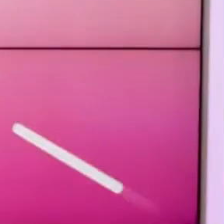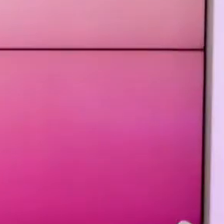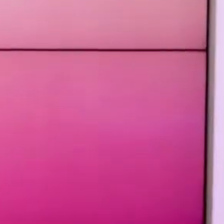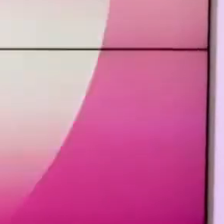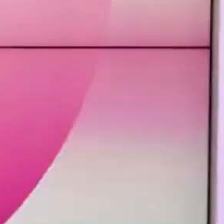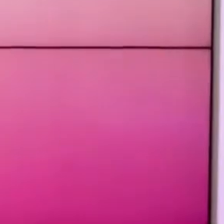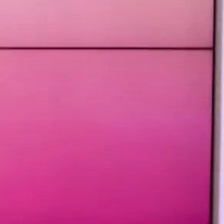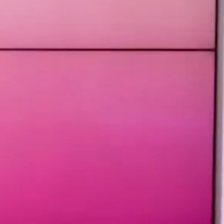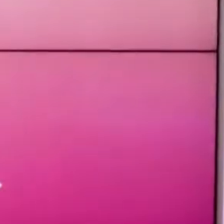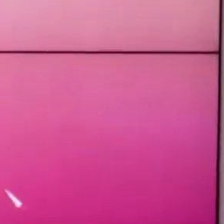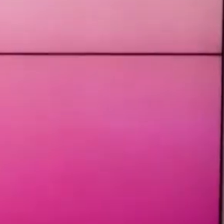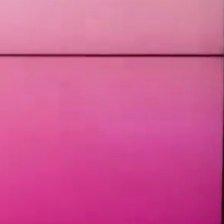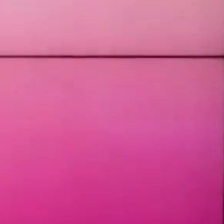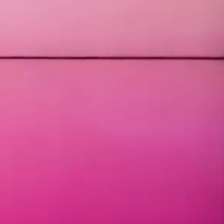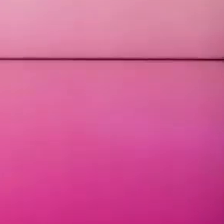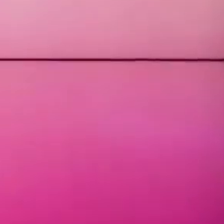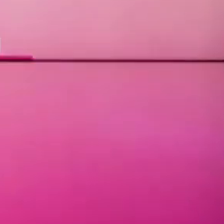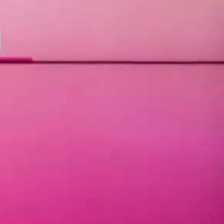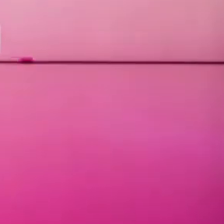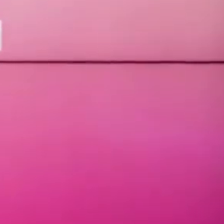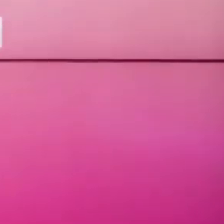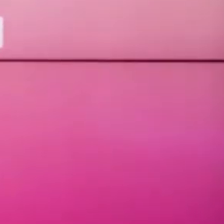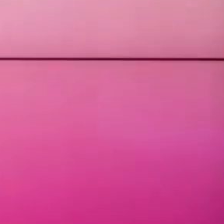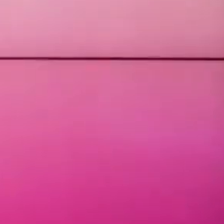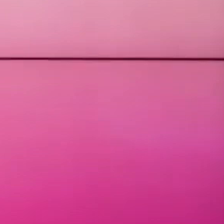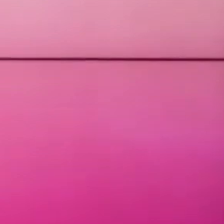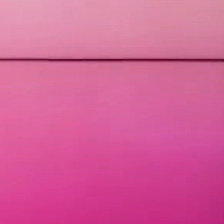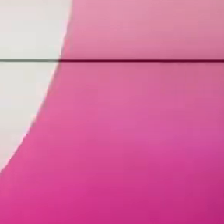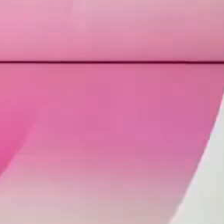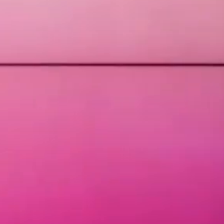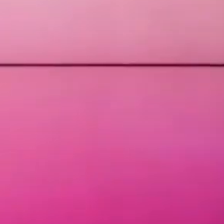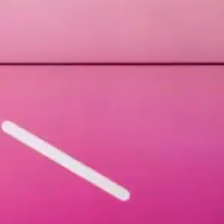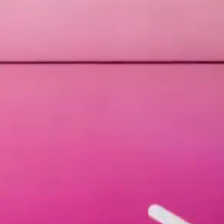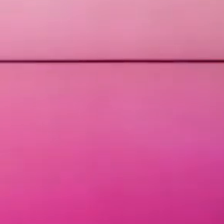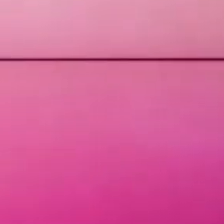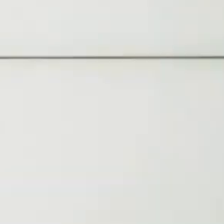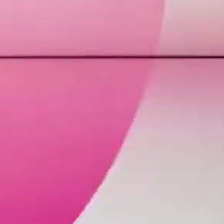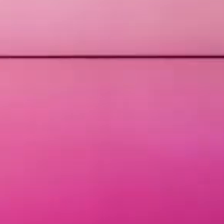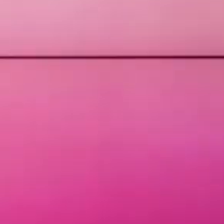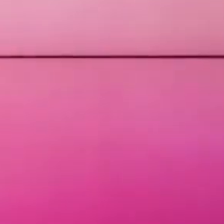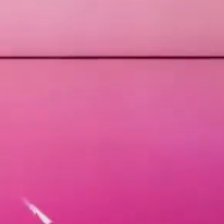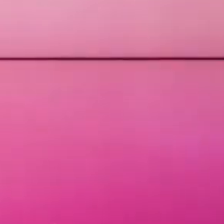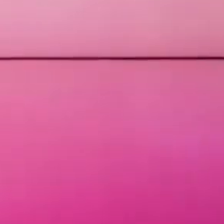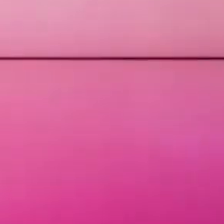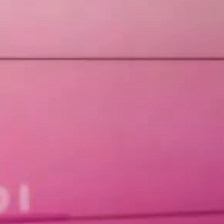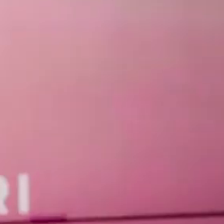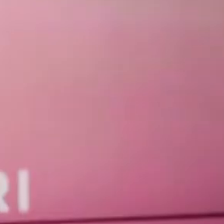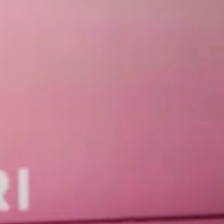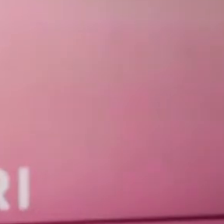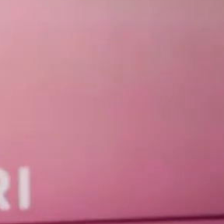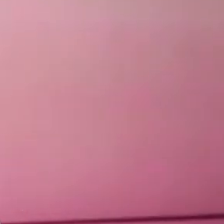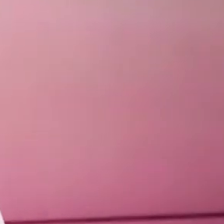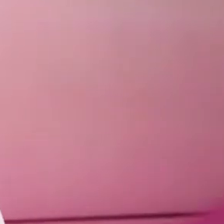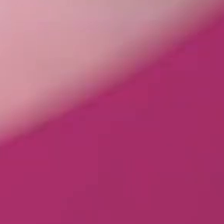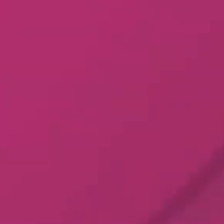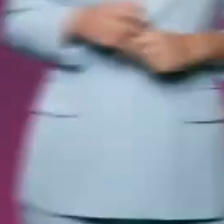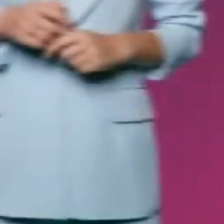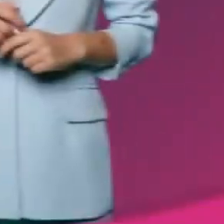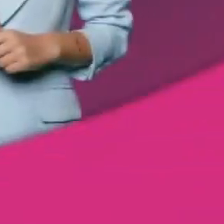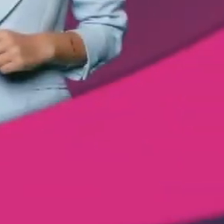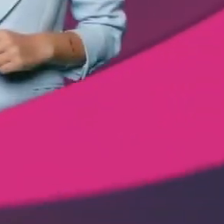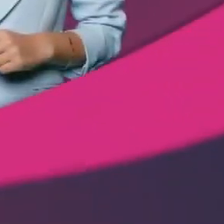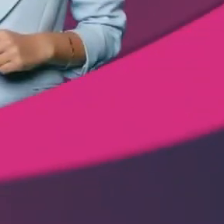Psalmii Natalia Gheorghiu și fiecare duminică de la ora 19:00 faceți sinteza săptămânii liftul